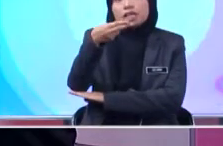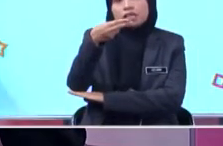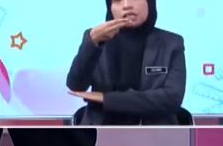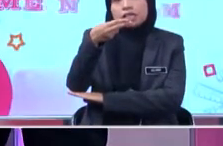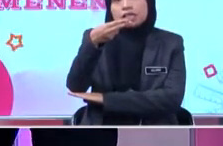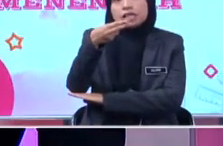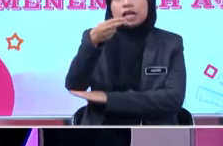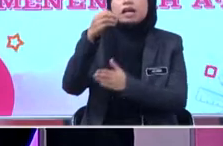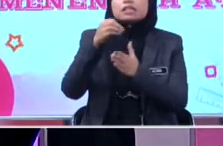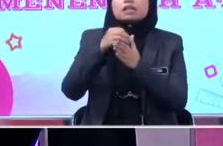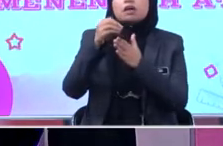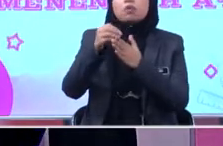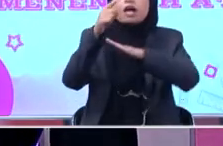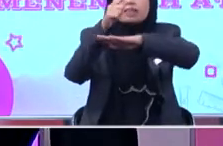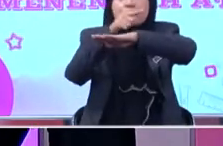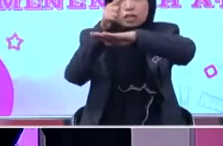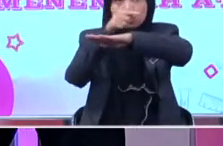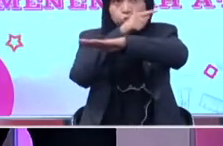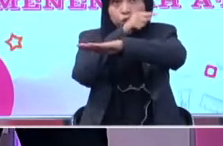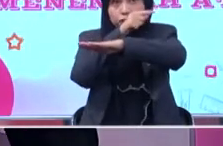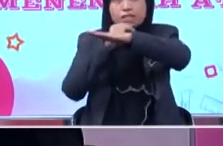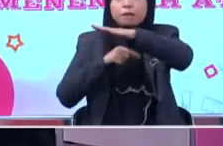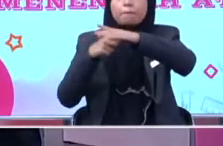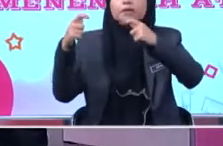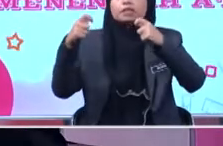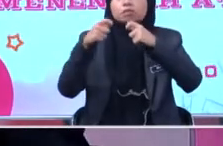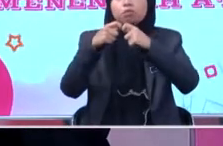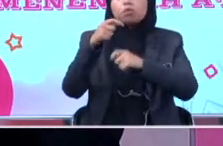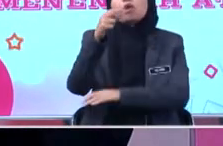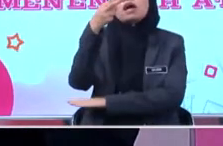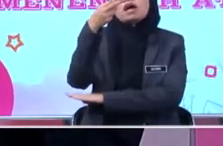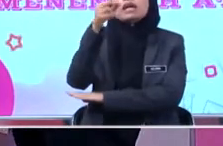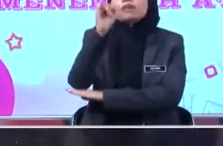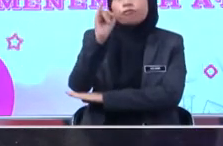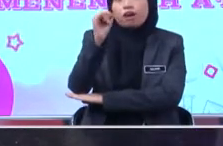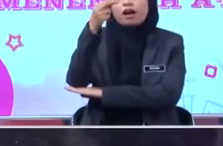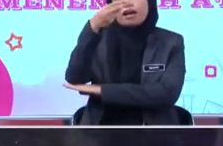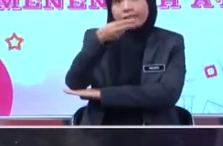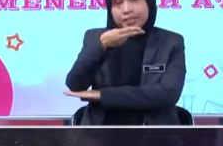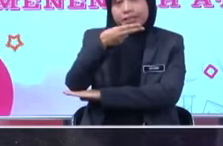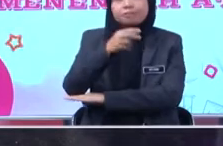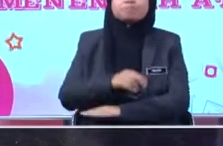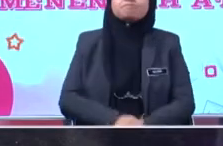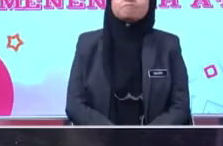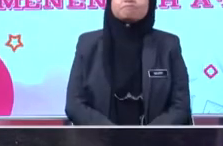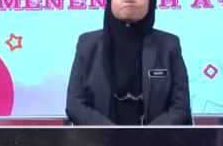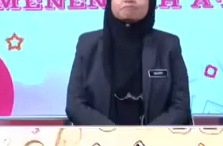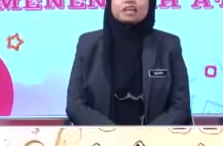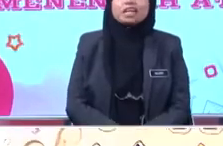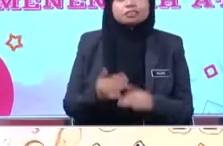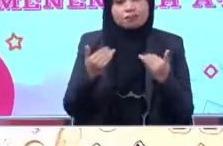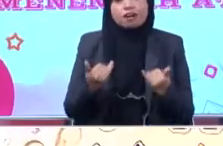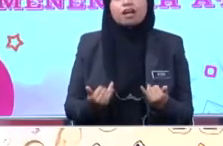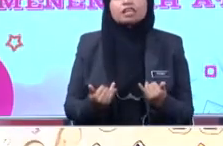bertemu dengan huruf Euro FIFA Hakiki hebel Rina wulings tes stake ini